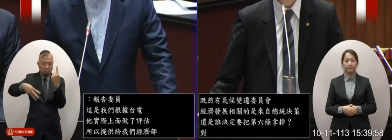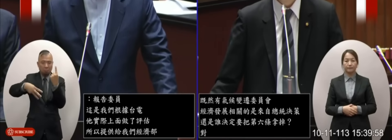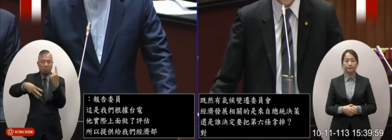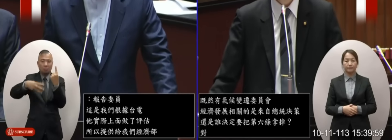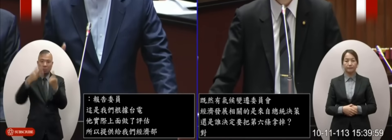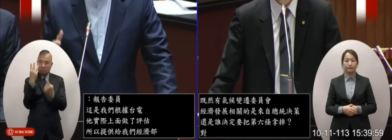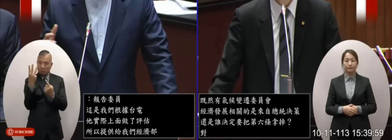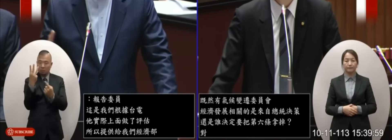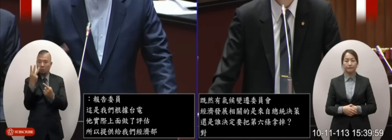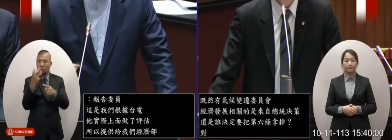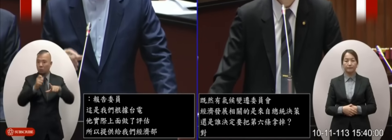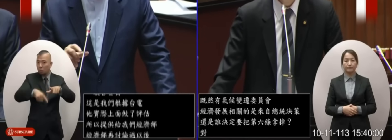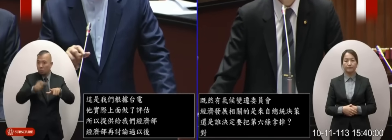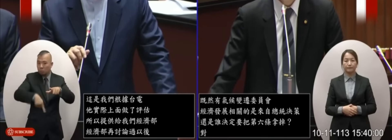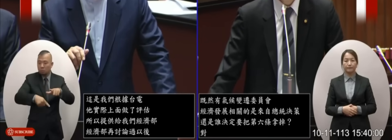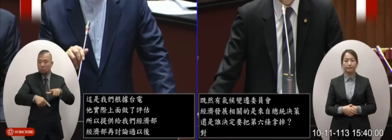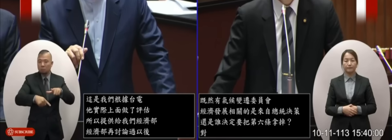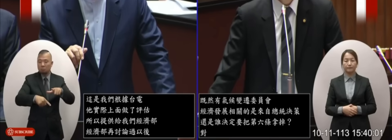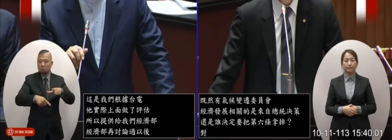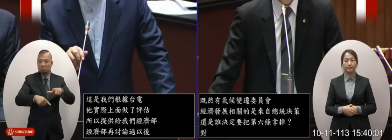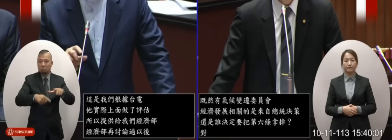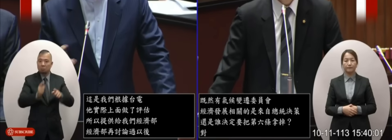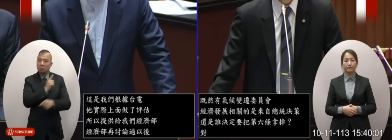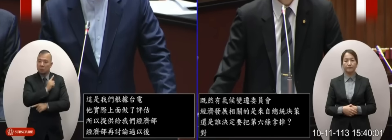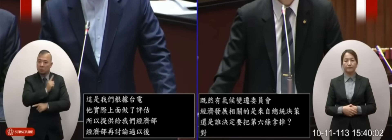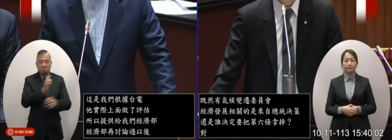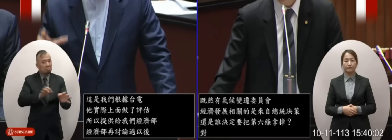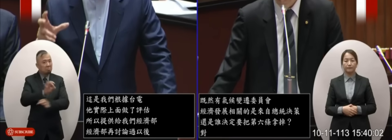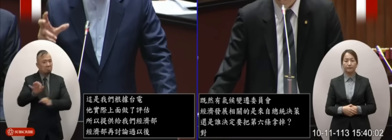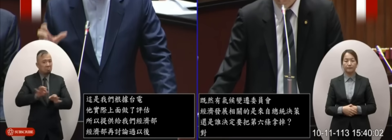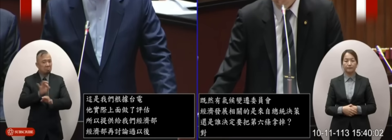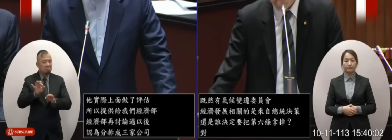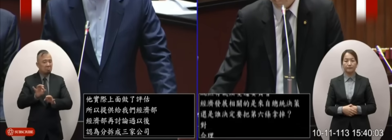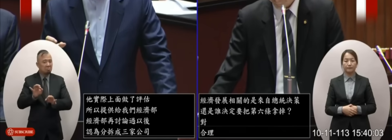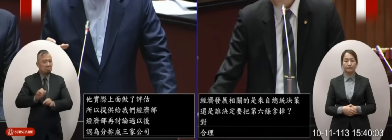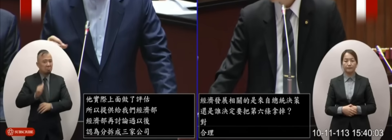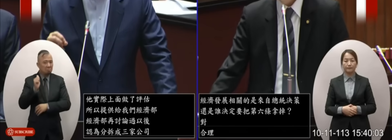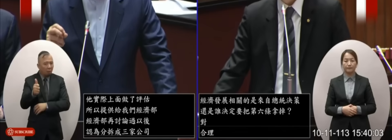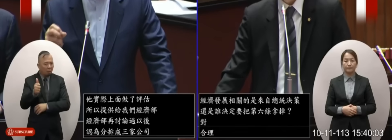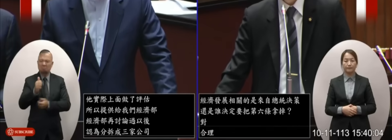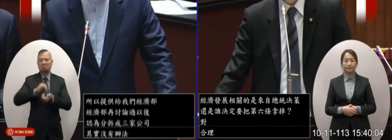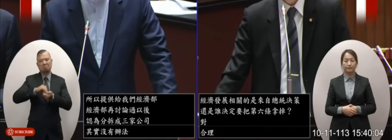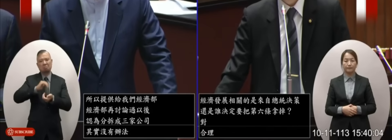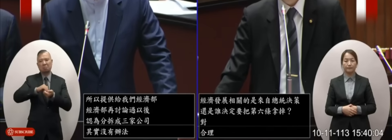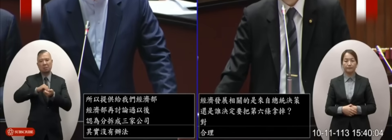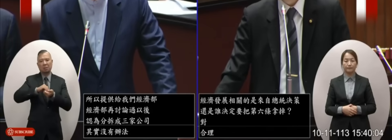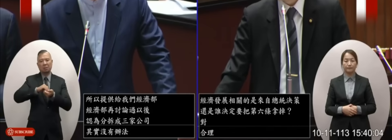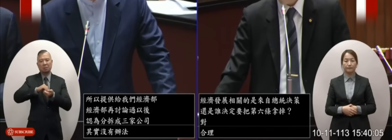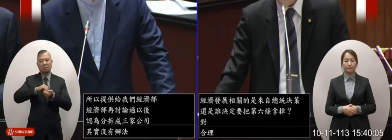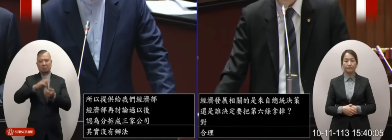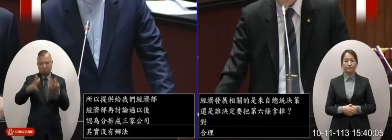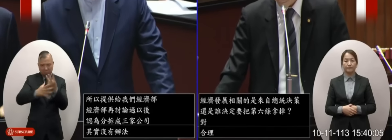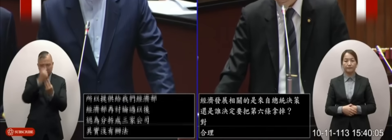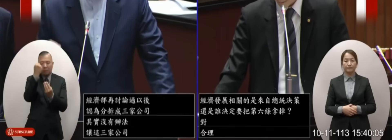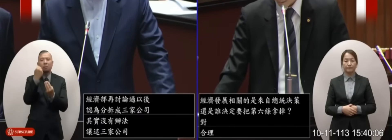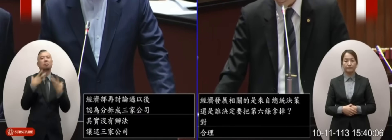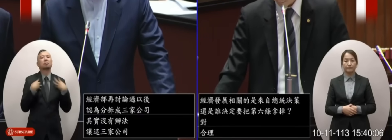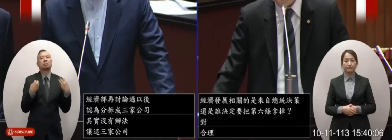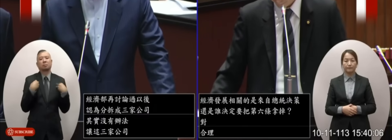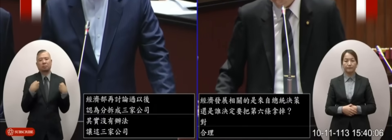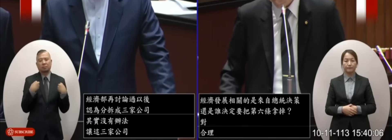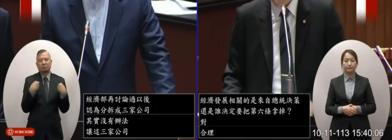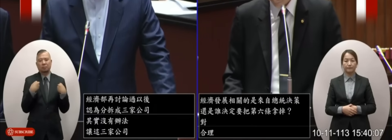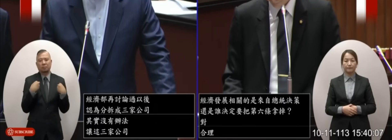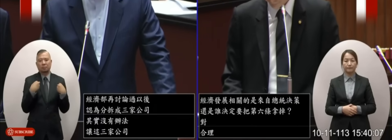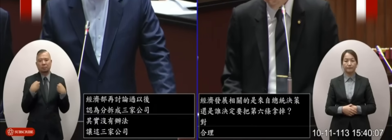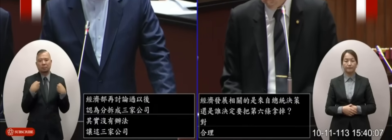三家公司都能够走上比较好运作的情况，还是保持原来的状态，才有